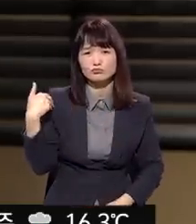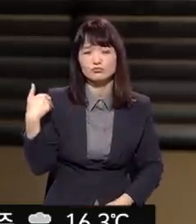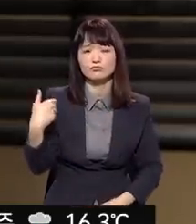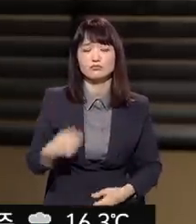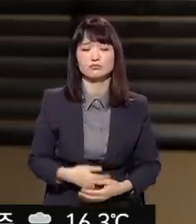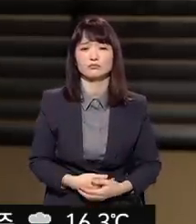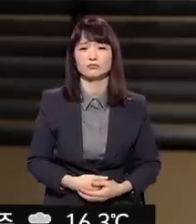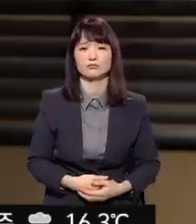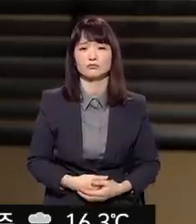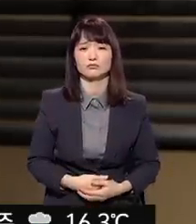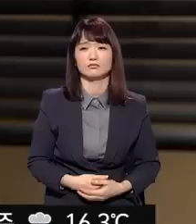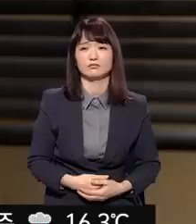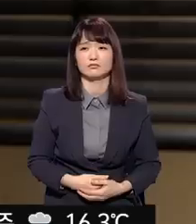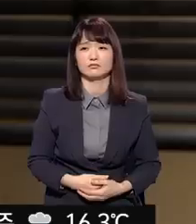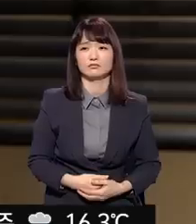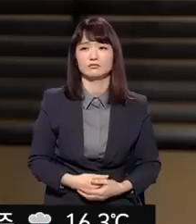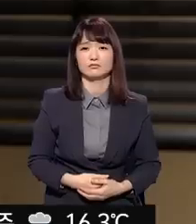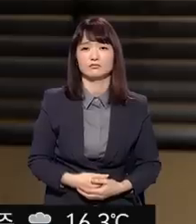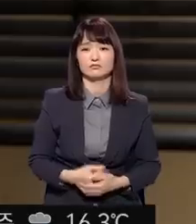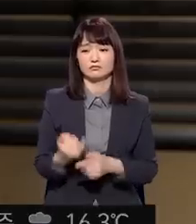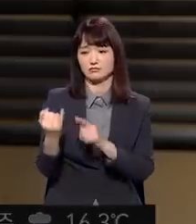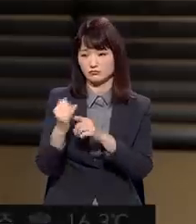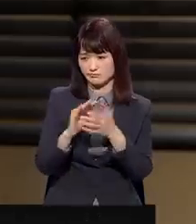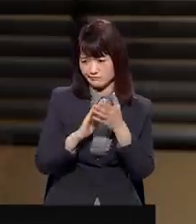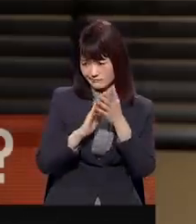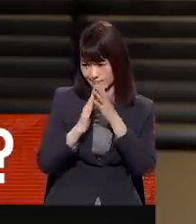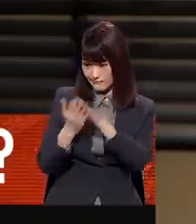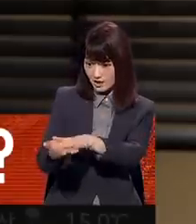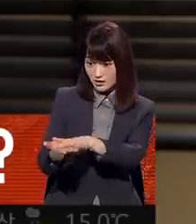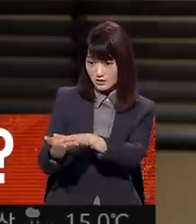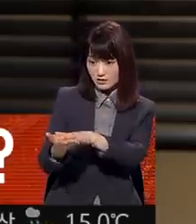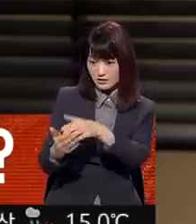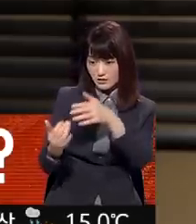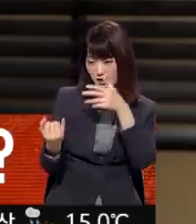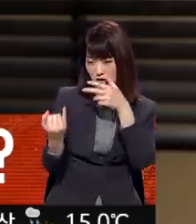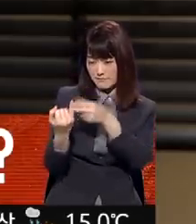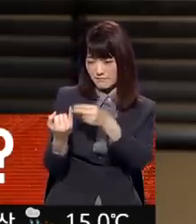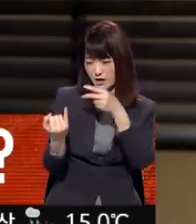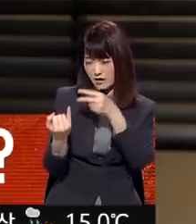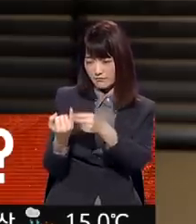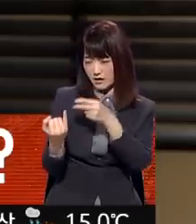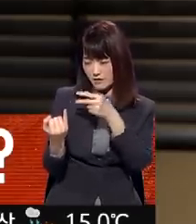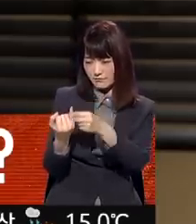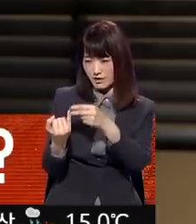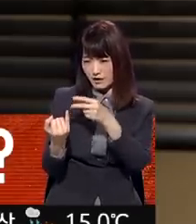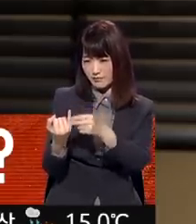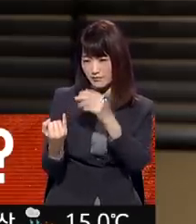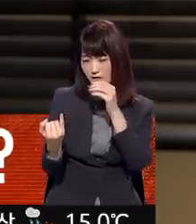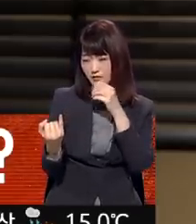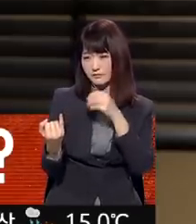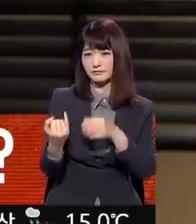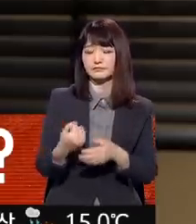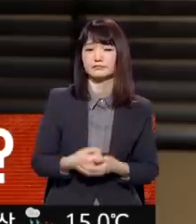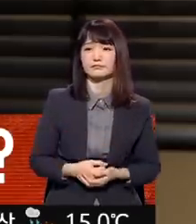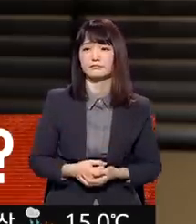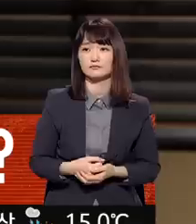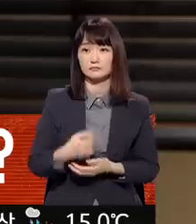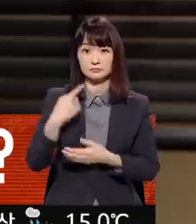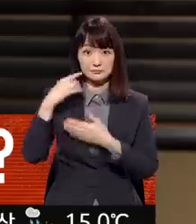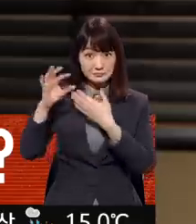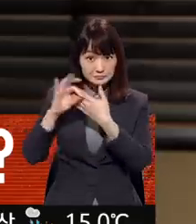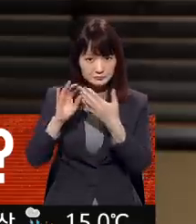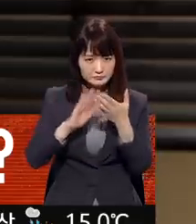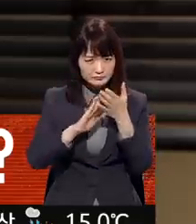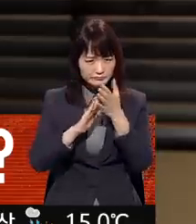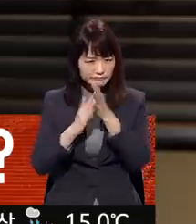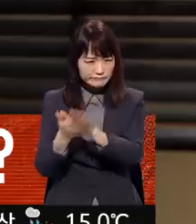간에 그런 얘기를 하면서 변신을 해야 된다라고 계속적으로 논술 교사가 얘기를 하면서 만약에 이렇게 변신이 된다